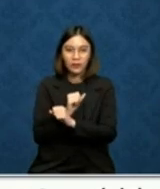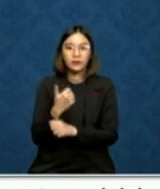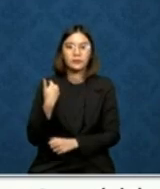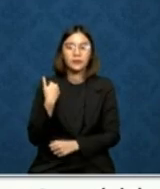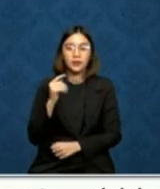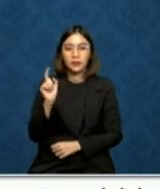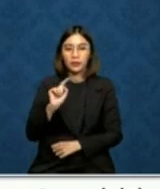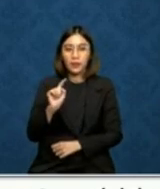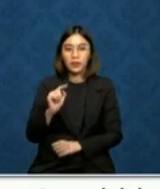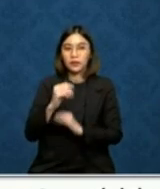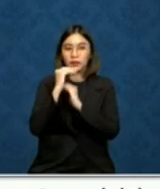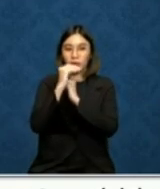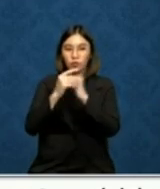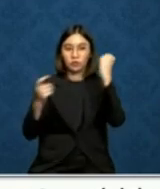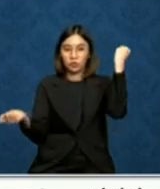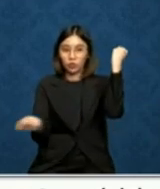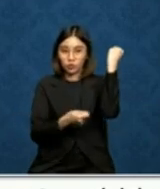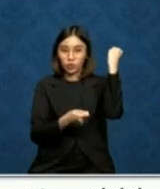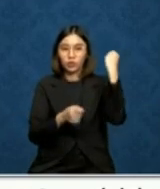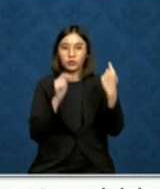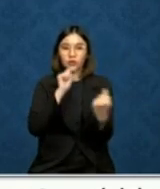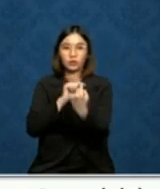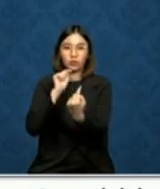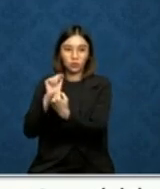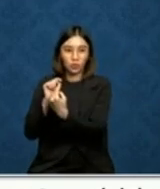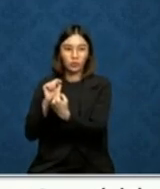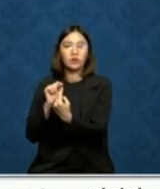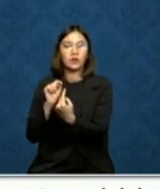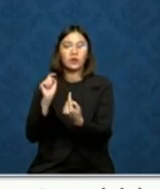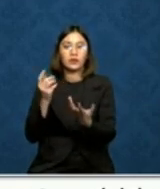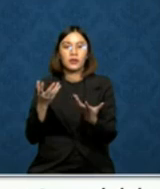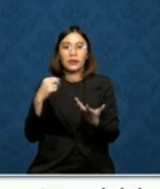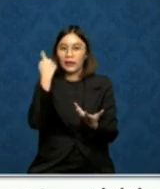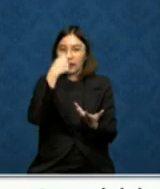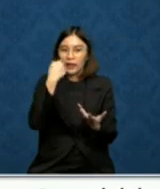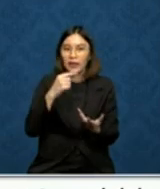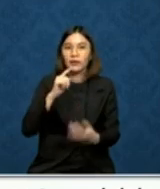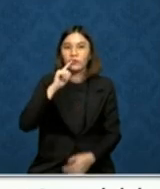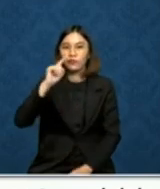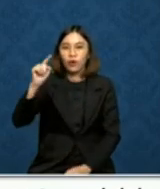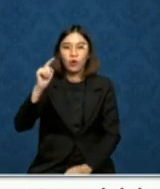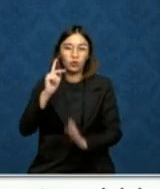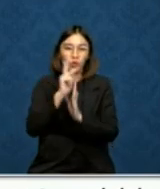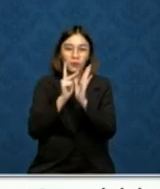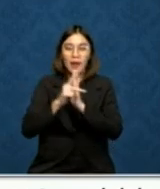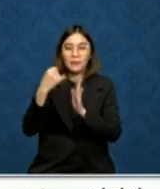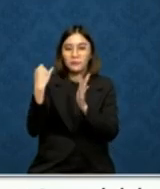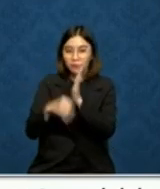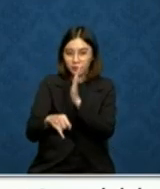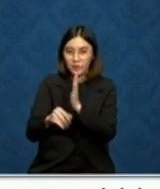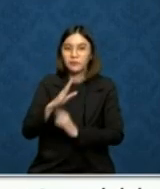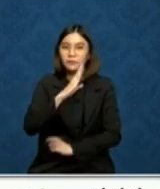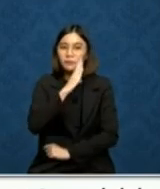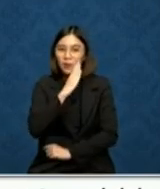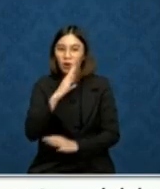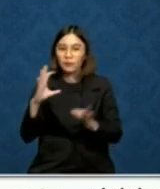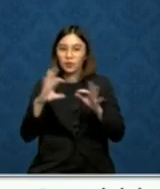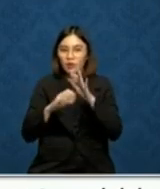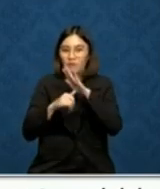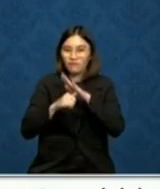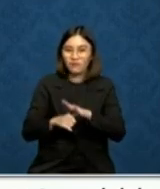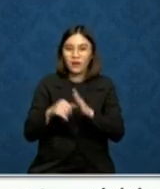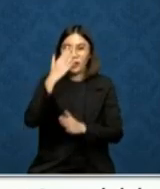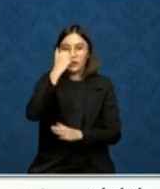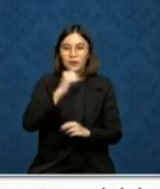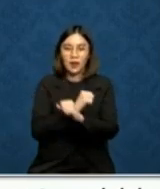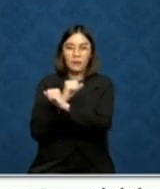ควรมีการกำหนดบทลงโทษที่เหมาะสมสำหรับผู้ที่แจ้งความเท็จเกี่ยวกับการคุกคามทางเพศเพื่อป้